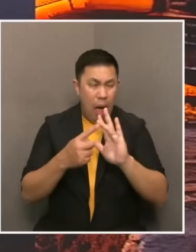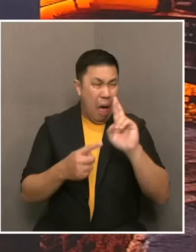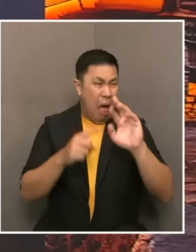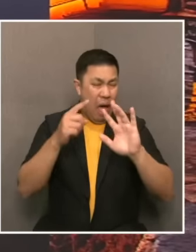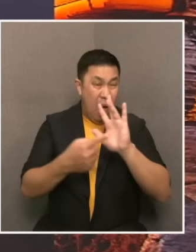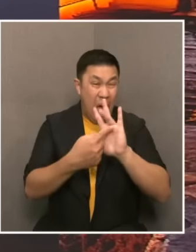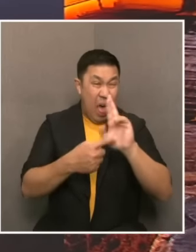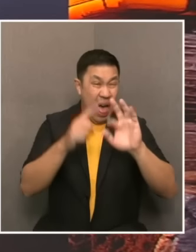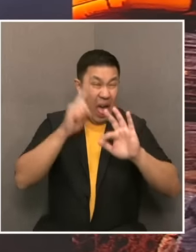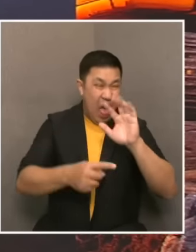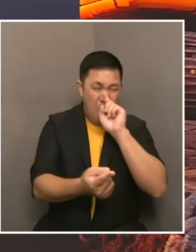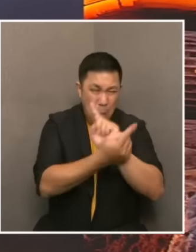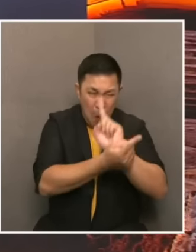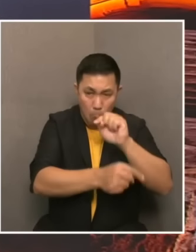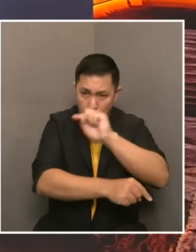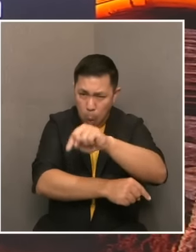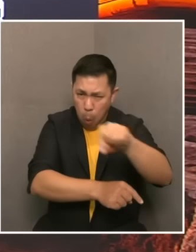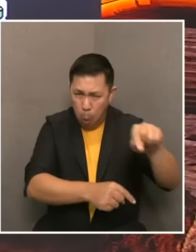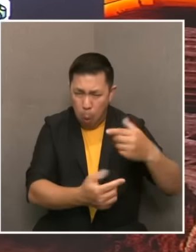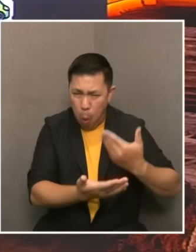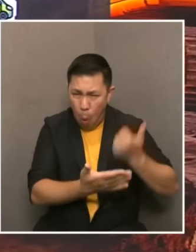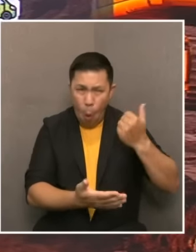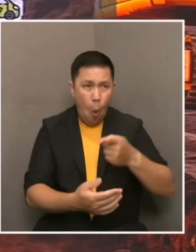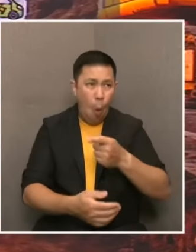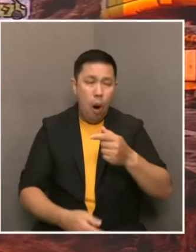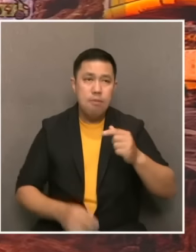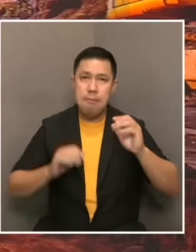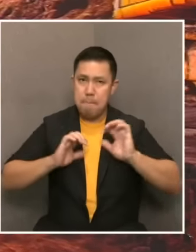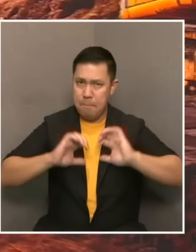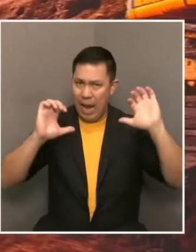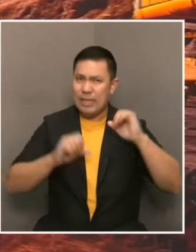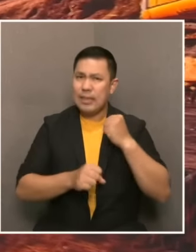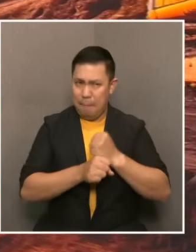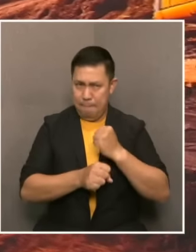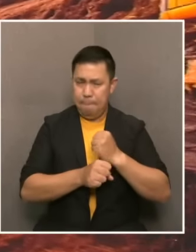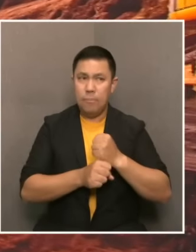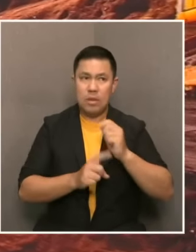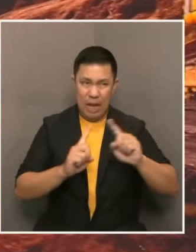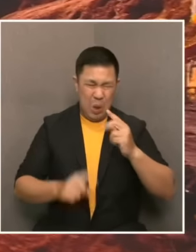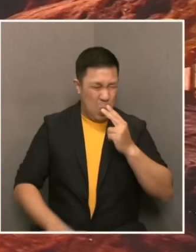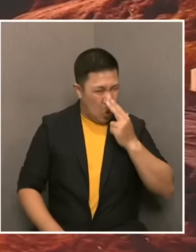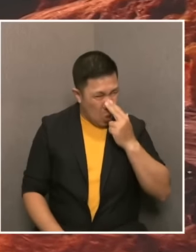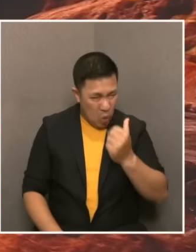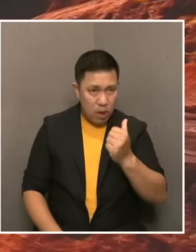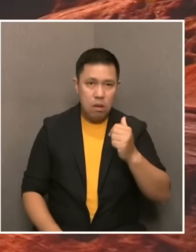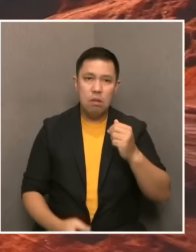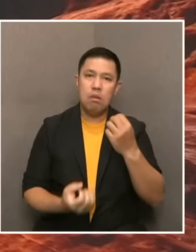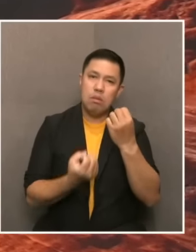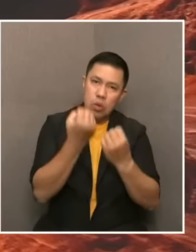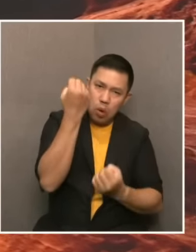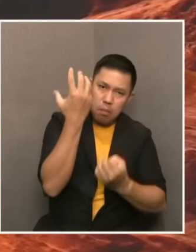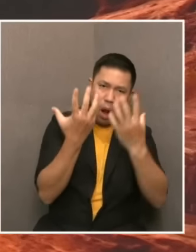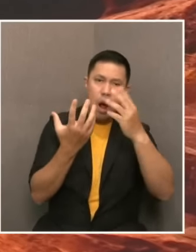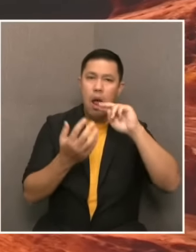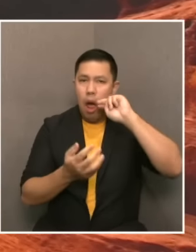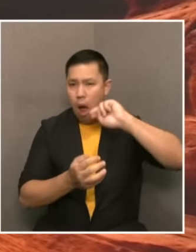รู้นะครับว่ามีมูลค่ามหาศาลเหมืองแร่ถ้าเกิดว่าจะทำเนี่ยทางภาครัฐบอกแล้วนะครับว่าทำได้แต่ว่าต้องคำนึงถึงสิ่งแวดล้อมแล้วก็ชุมชน